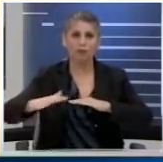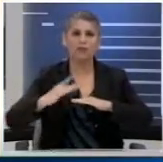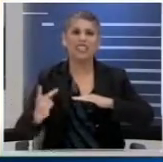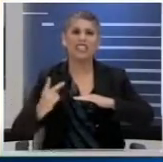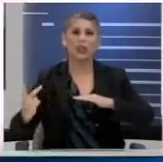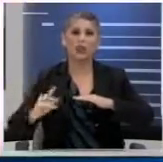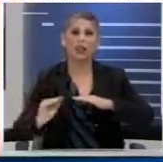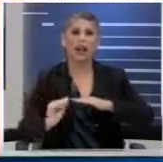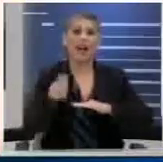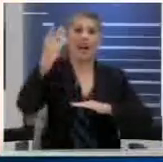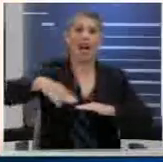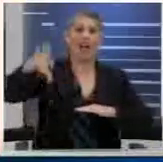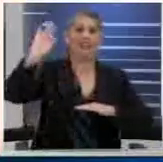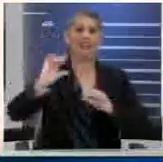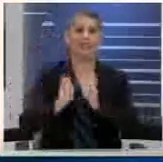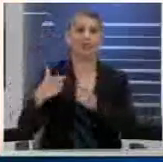καθενός.